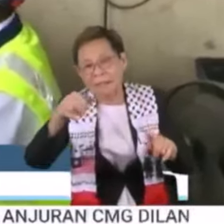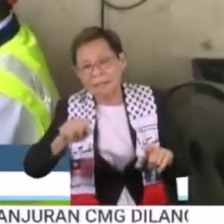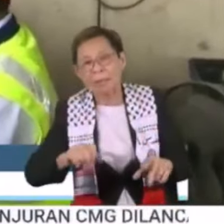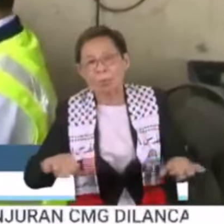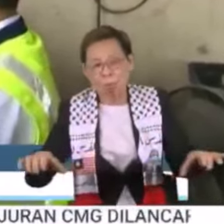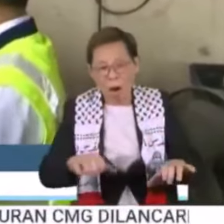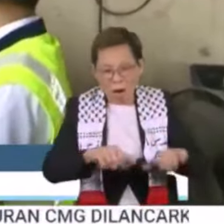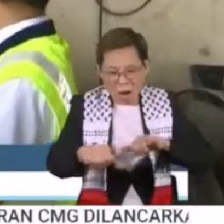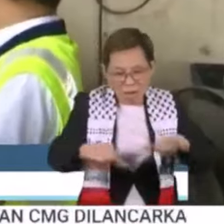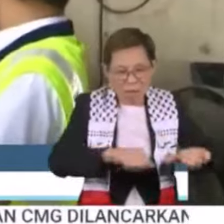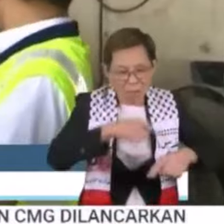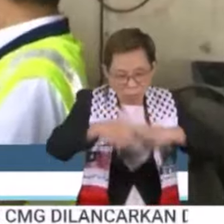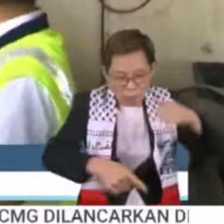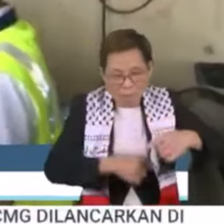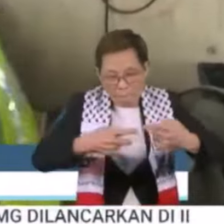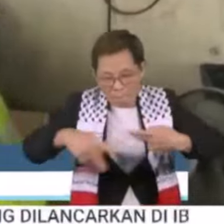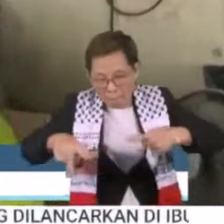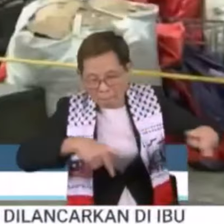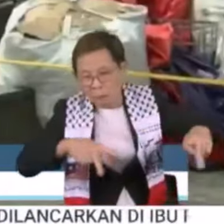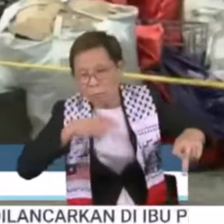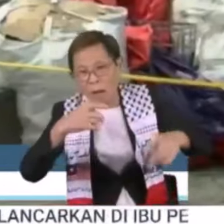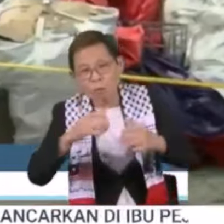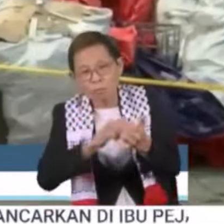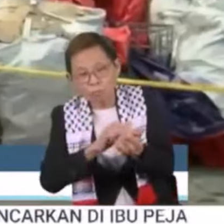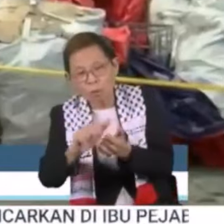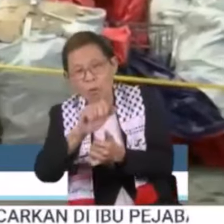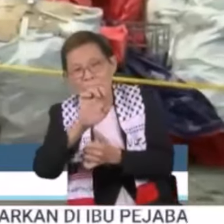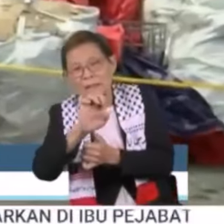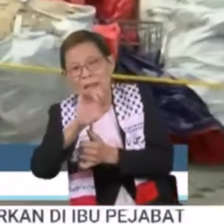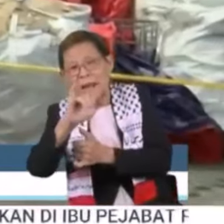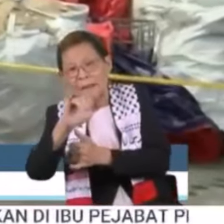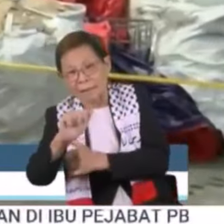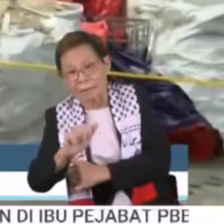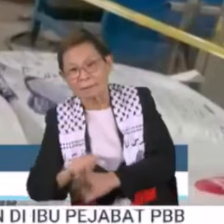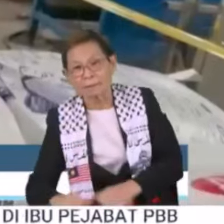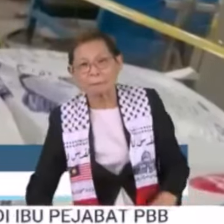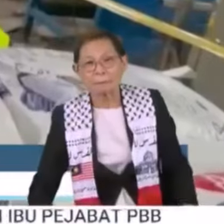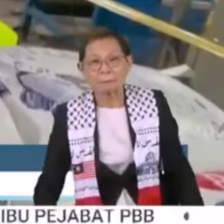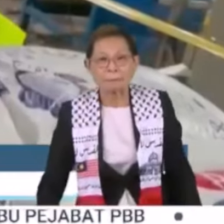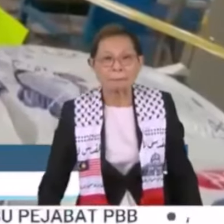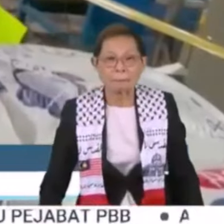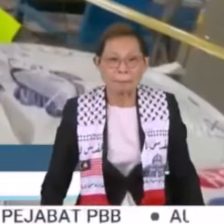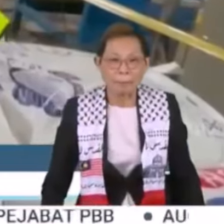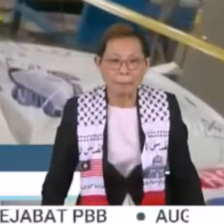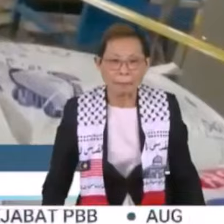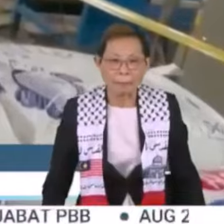Selain melakukan aktiviti kitar semula plastik tanpa kelulusan EIA.